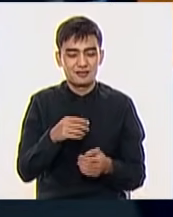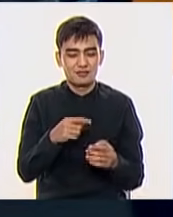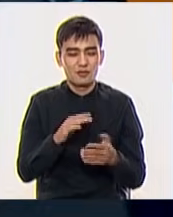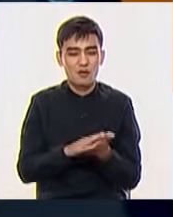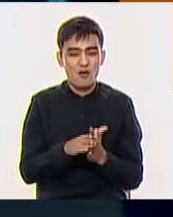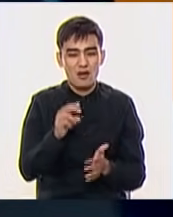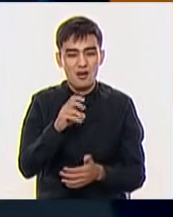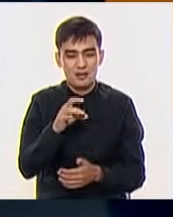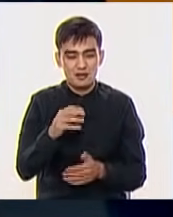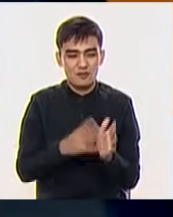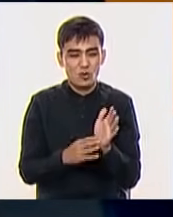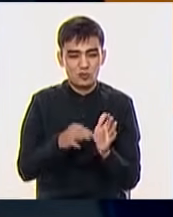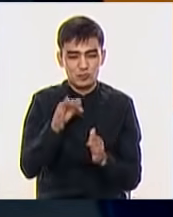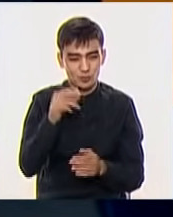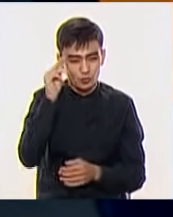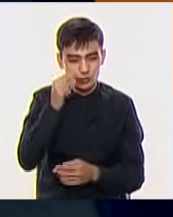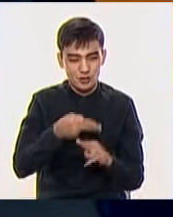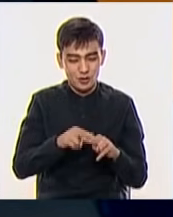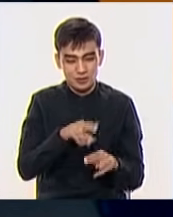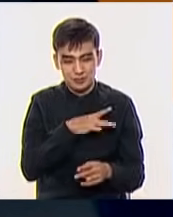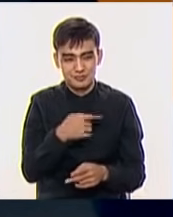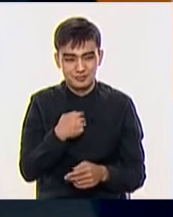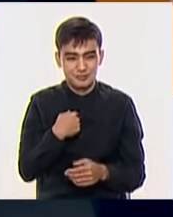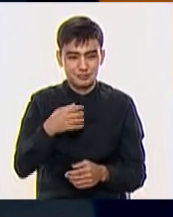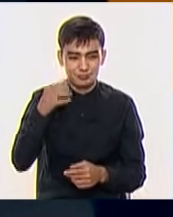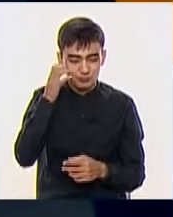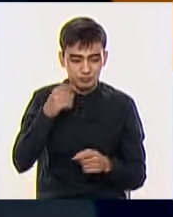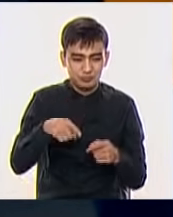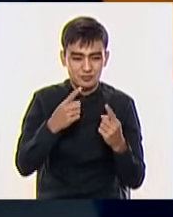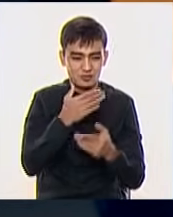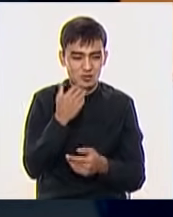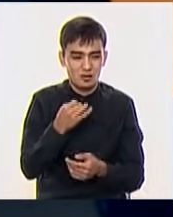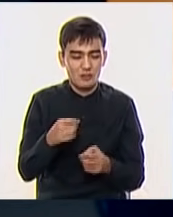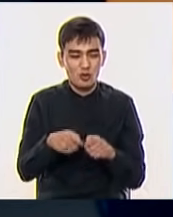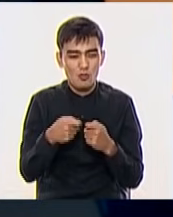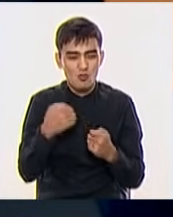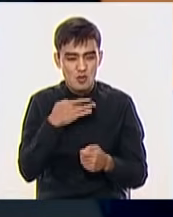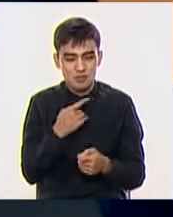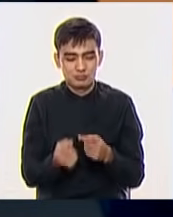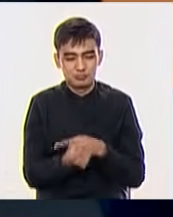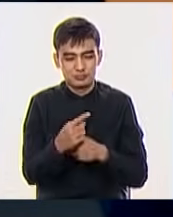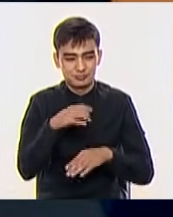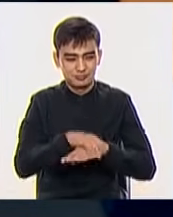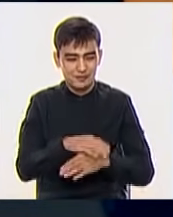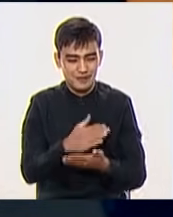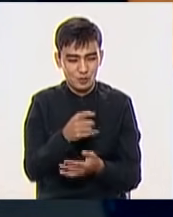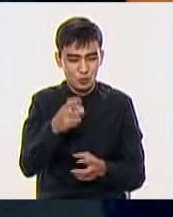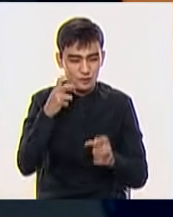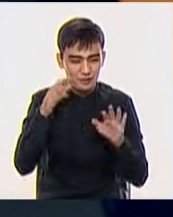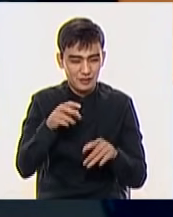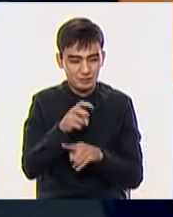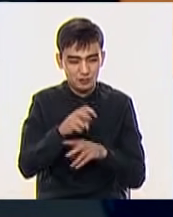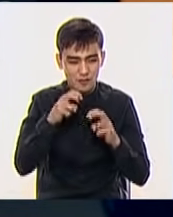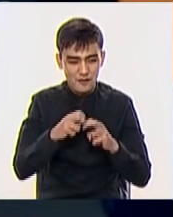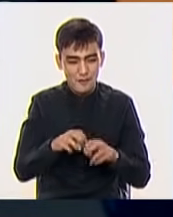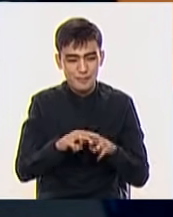97% обучающихся не смогли подтвердить полученные знания. Множество нарушений выявлено в ходе проверки этого университета